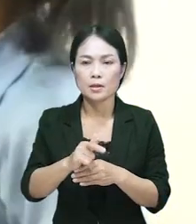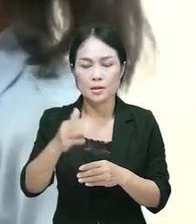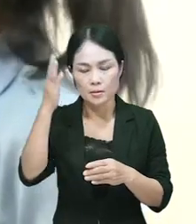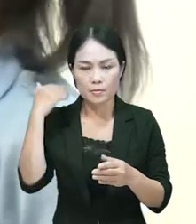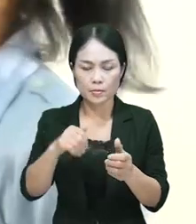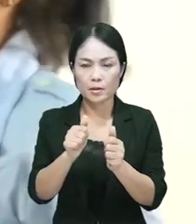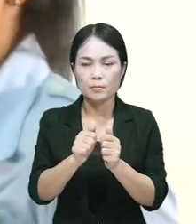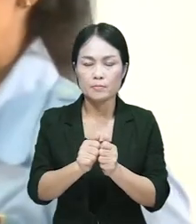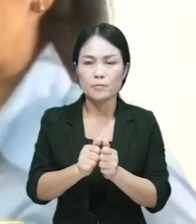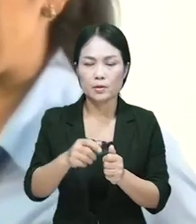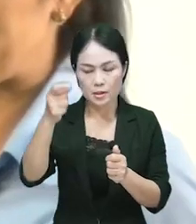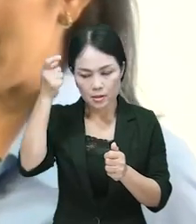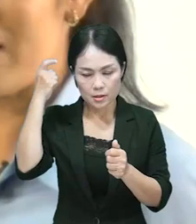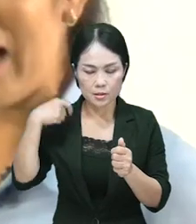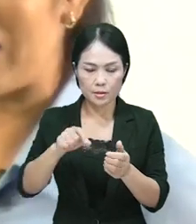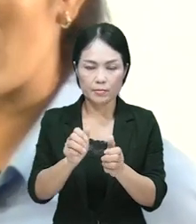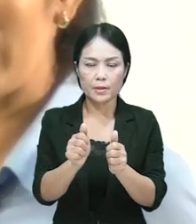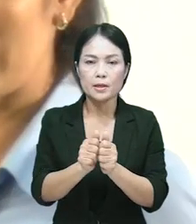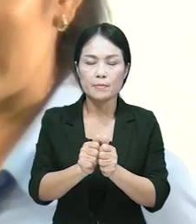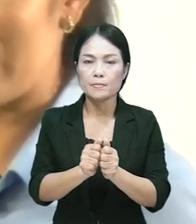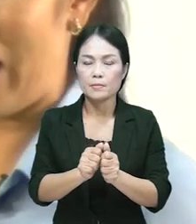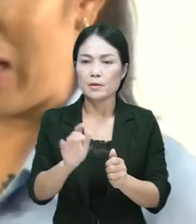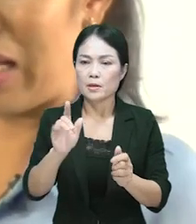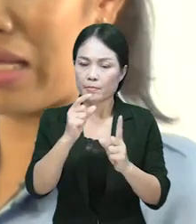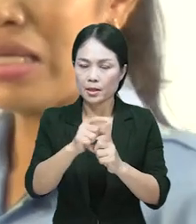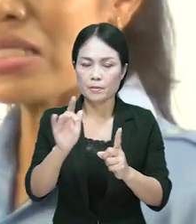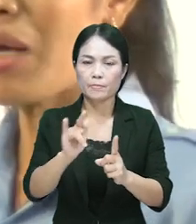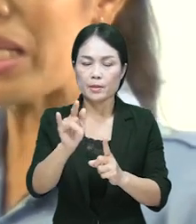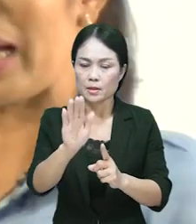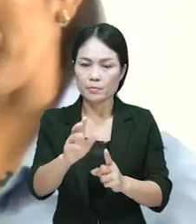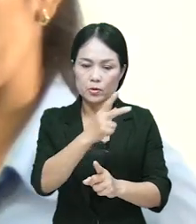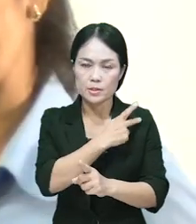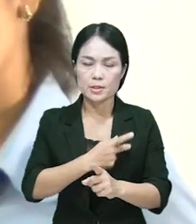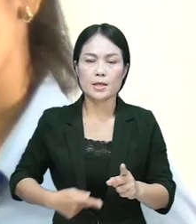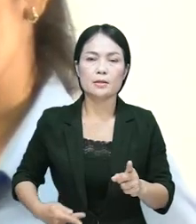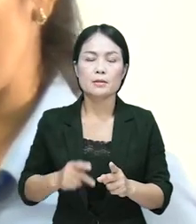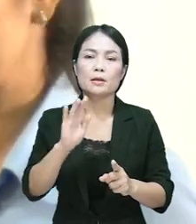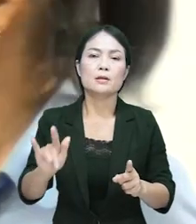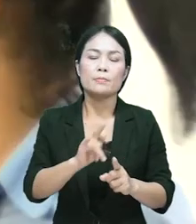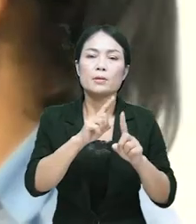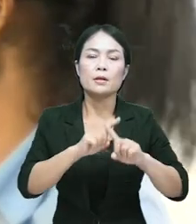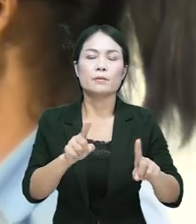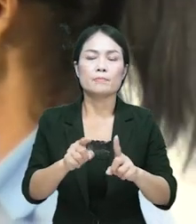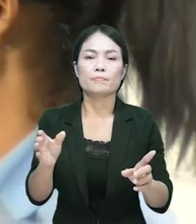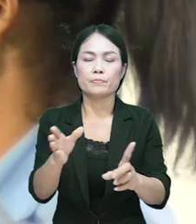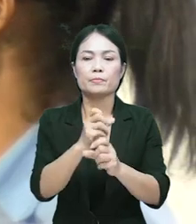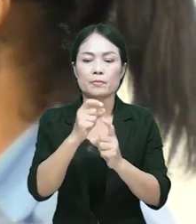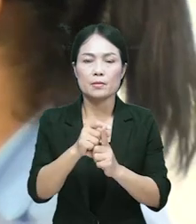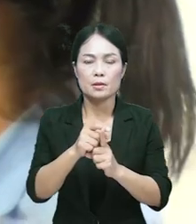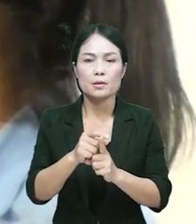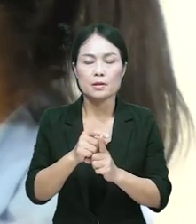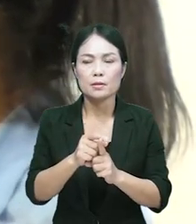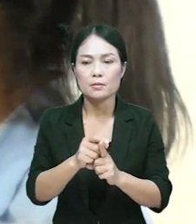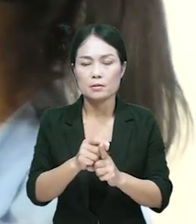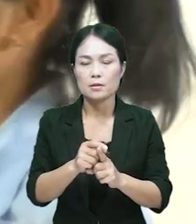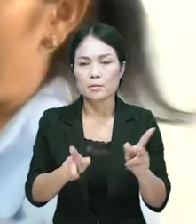ចាពាក្យខ្លះគឺប្រើសម្រាប់ស្ដាច់ណាកូនណាចាអញ្ចឹងមានការប្រើប្រាស់ខុសគ្នាពុំអាចថាយកពាក្យសម្រាប់រៀបធ